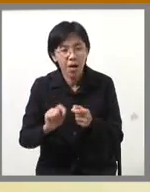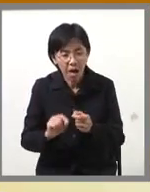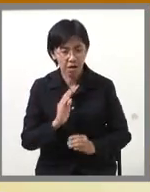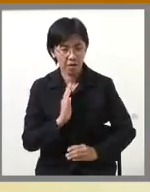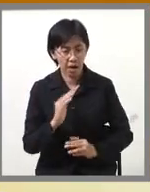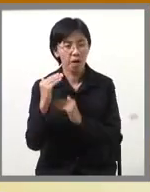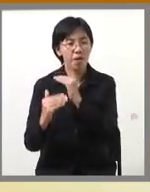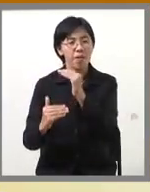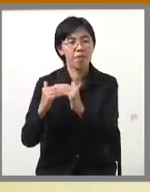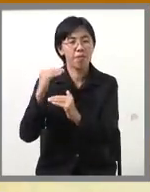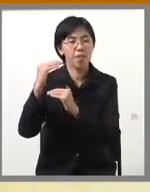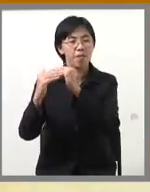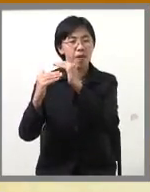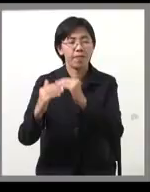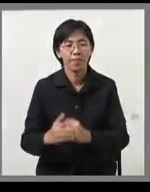ซื่อสัตย์พัฒนา